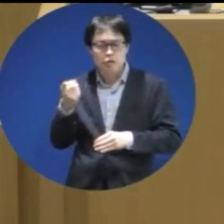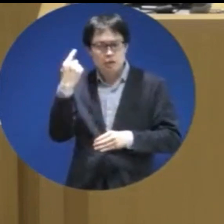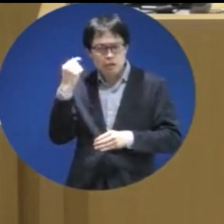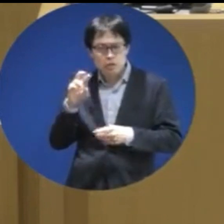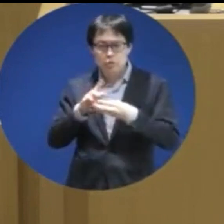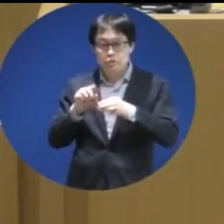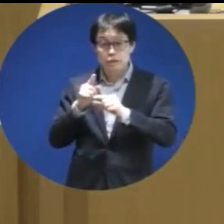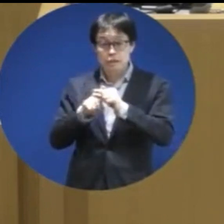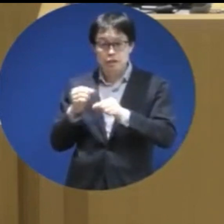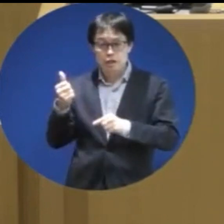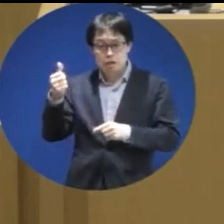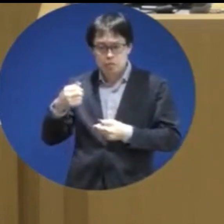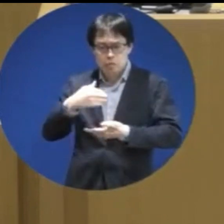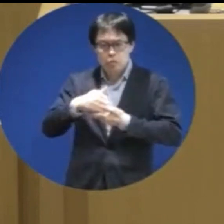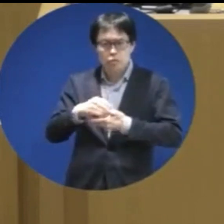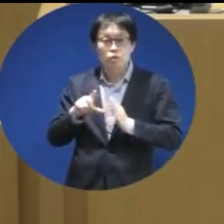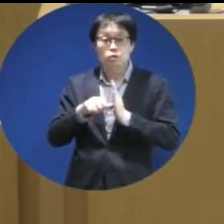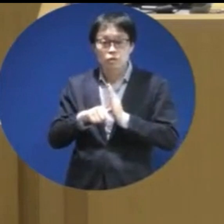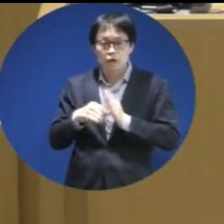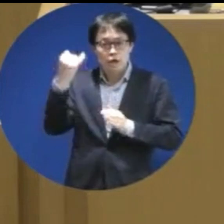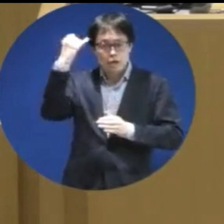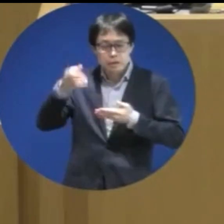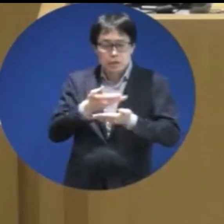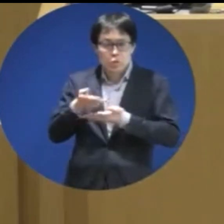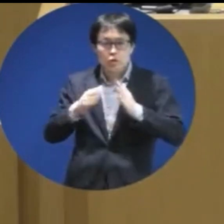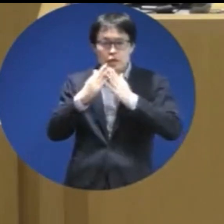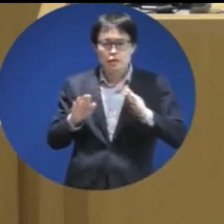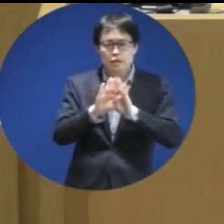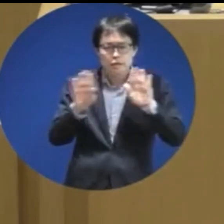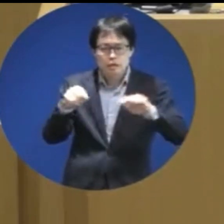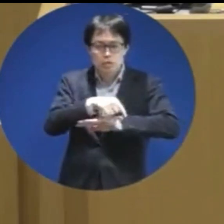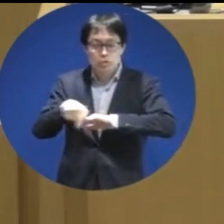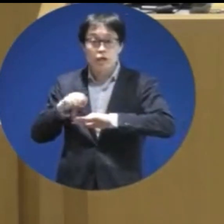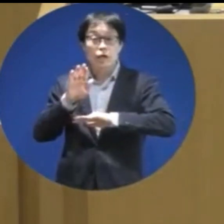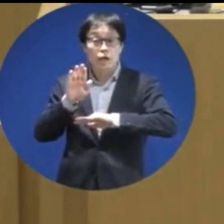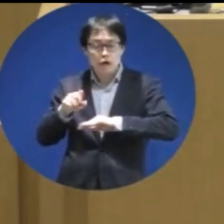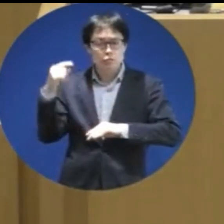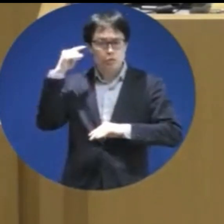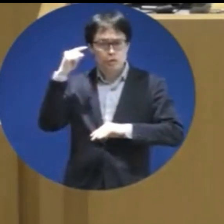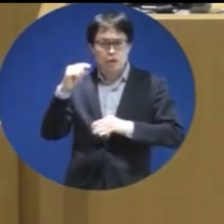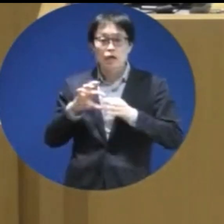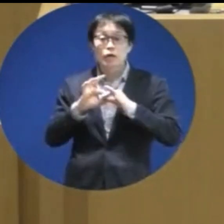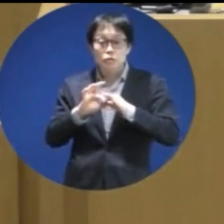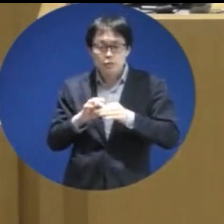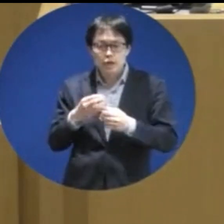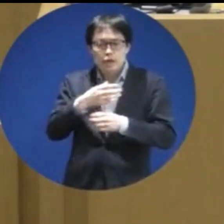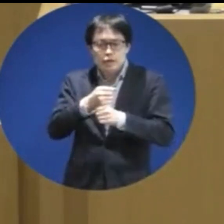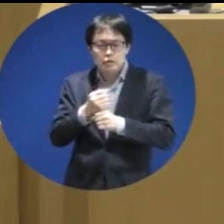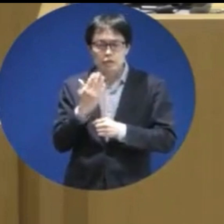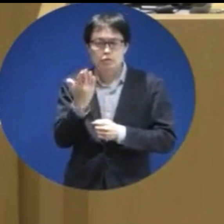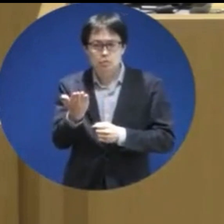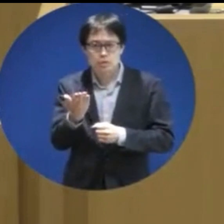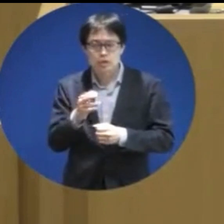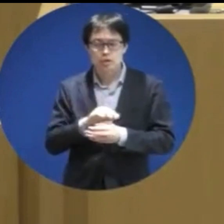員に関しての答弁では、意見交換会があるという説明がありましたので、先ほど私はいつあるのかというふうに質問させていただきました。再度確